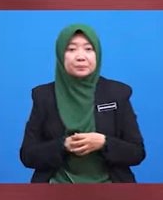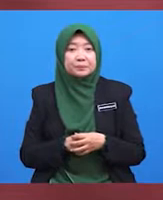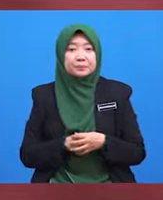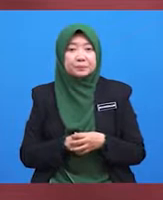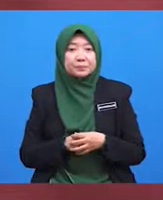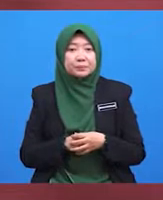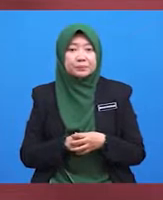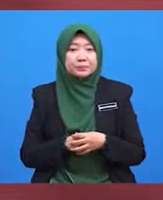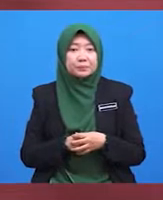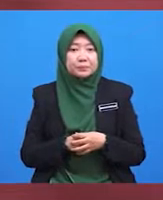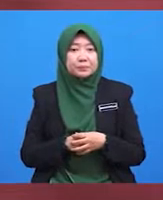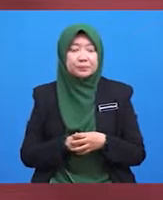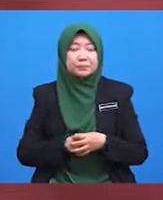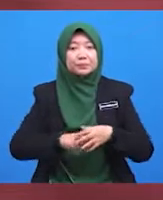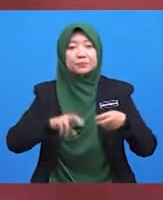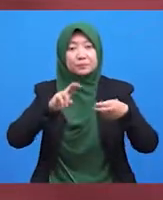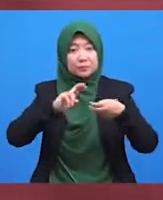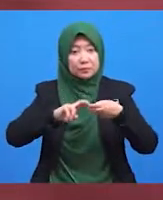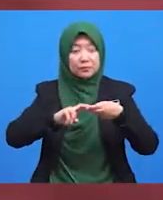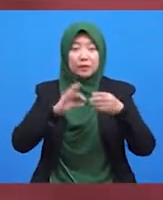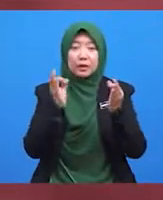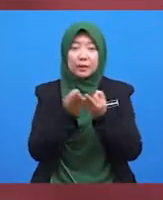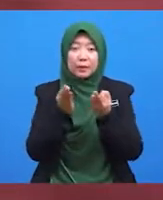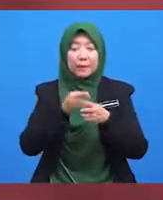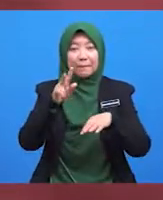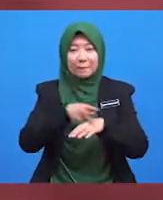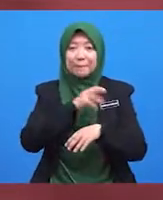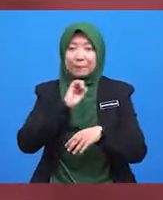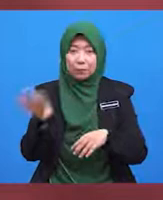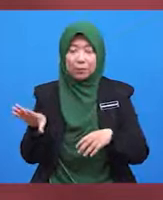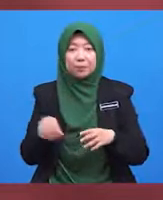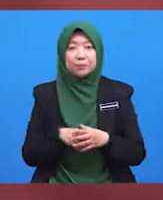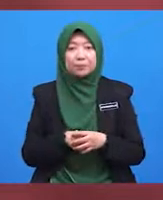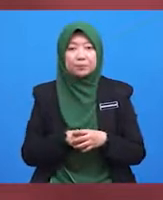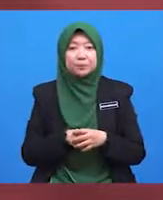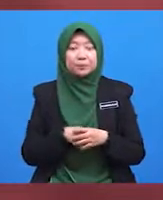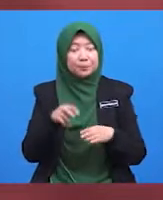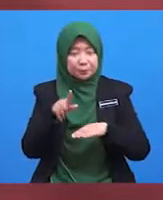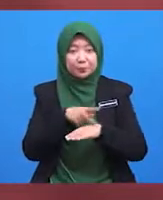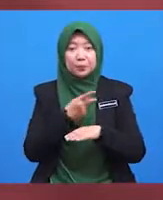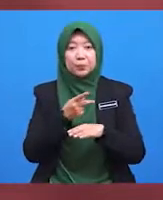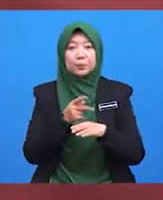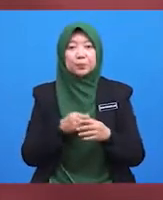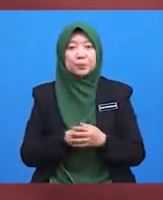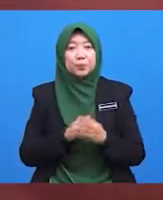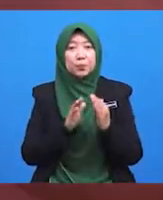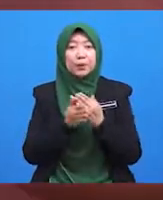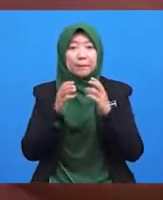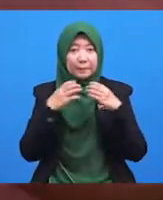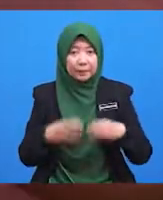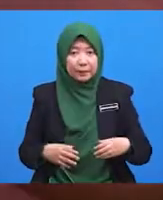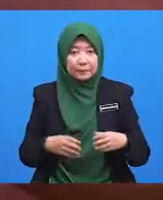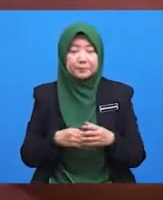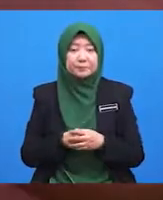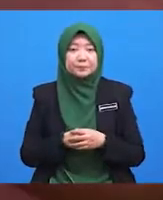keempat, disposal bra dan panties. Ia digunakan oleh pelanggan semasa rawatan.